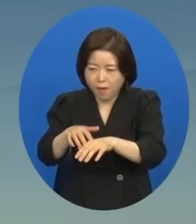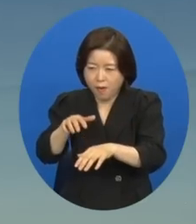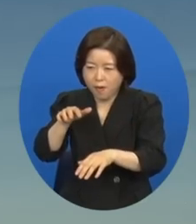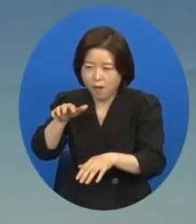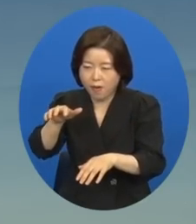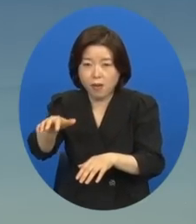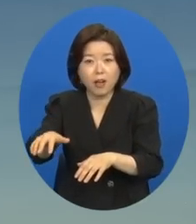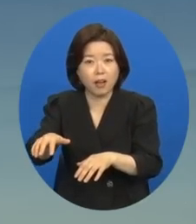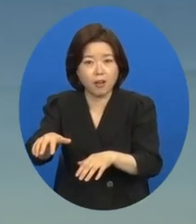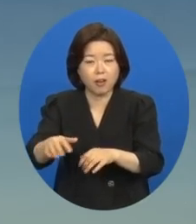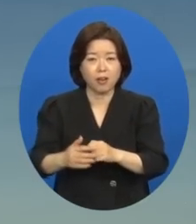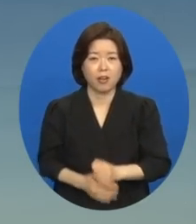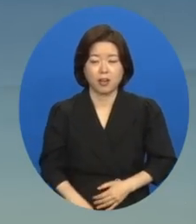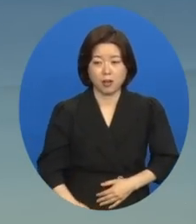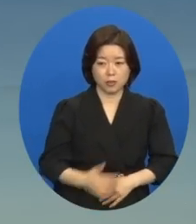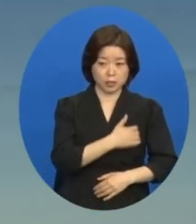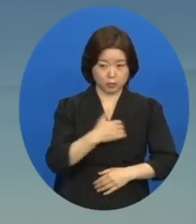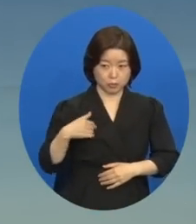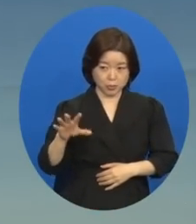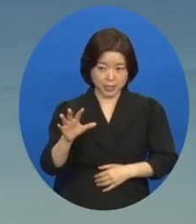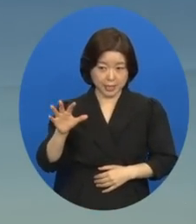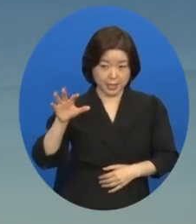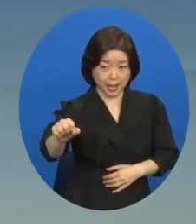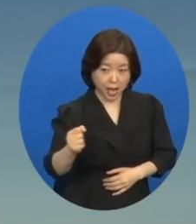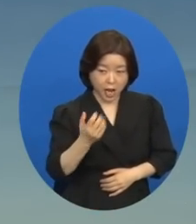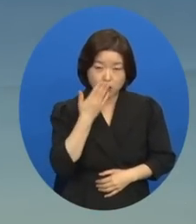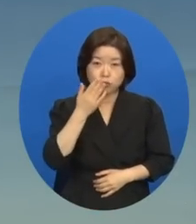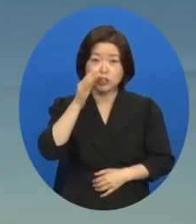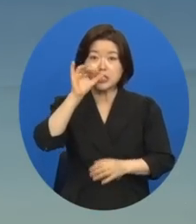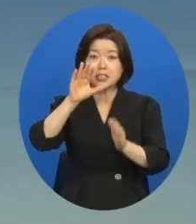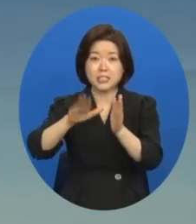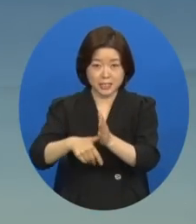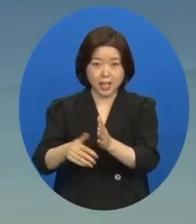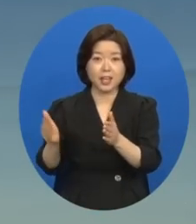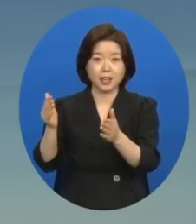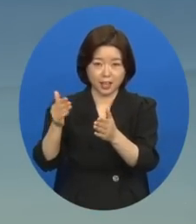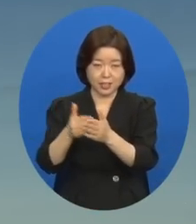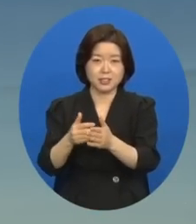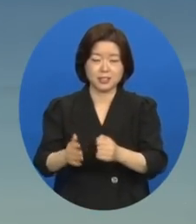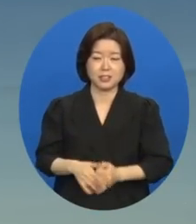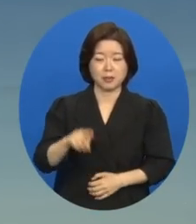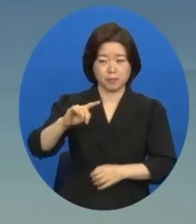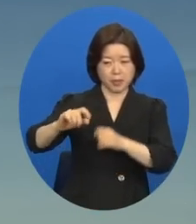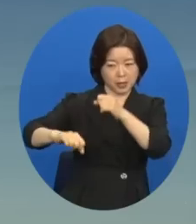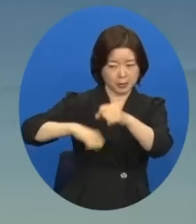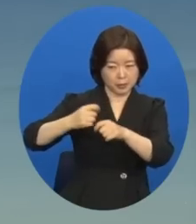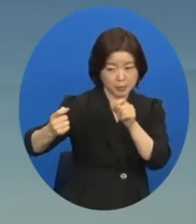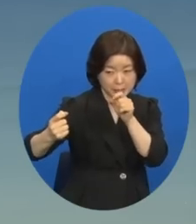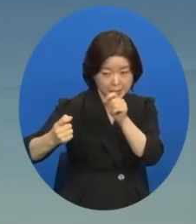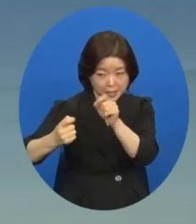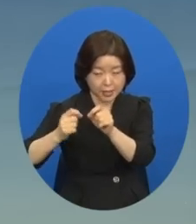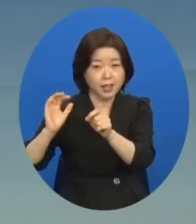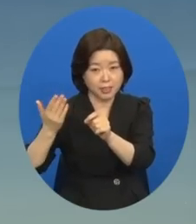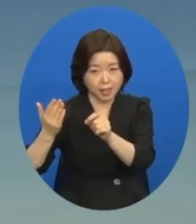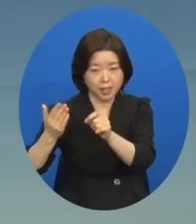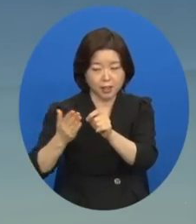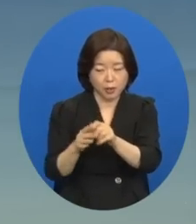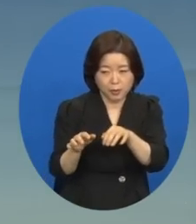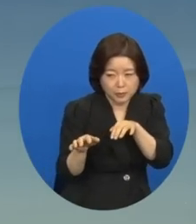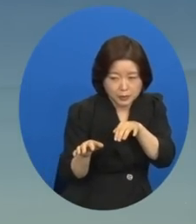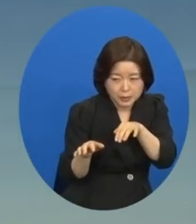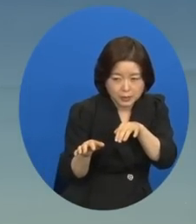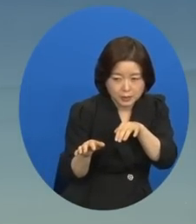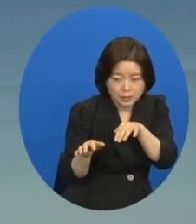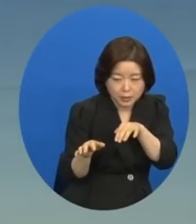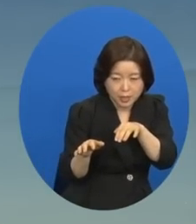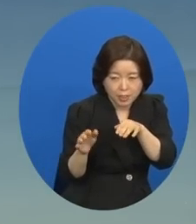그리고 충분히 자기가 잡아먹을 그 동물과 가까웠다고 생각하면 잔뜩 웅크린 걸